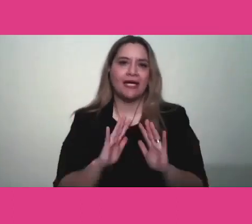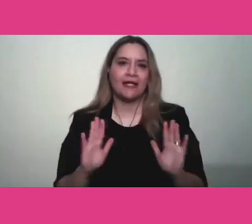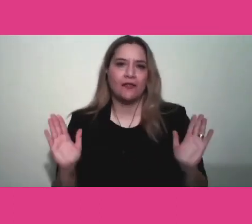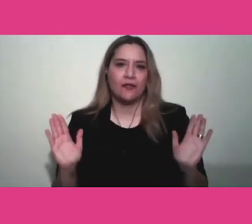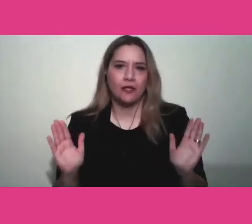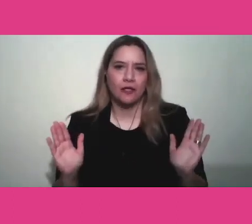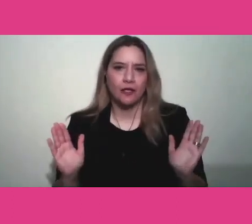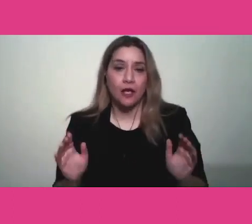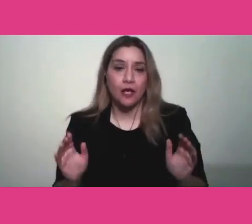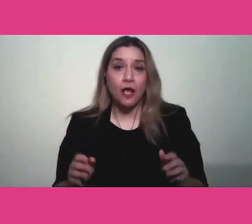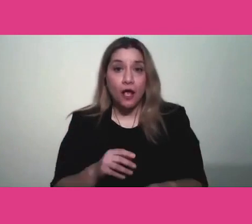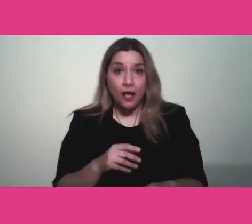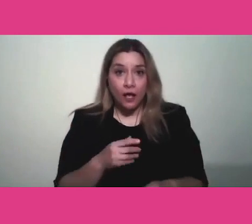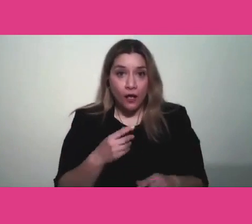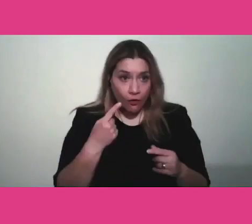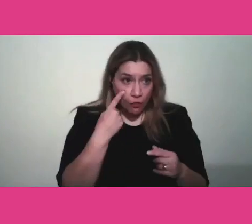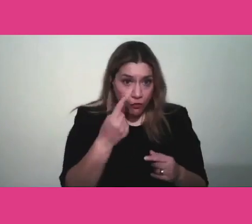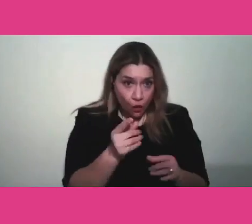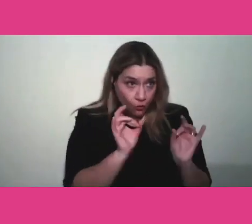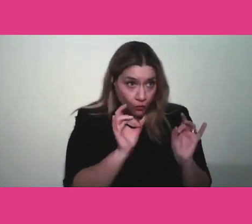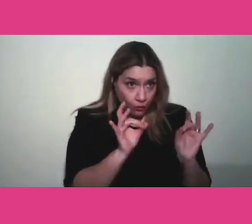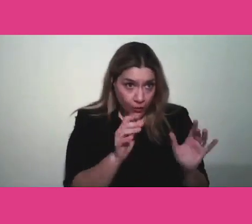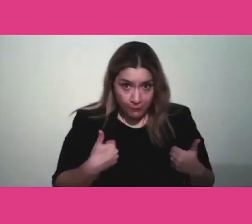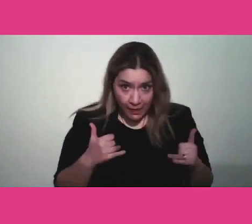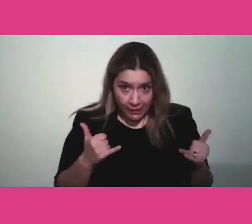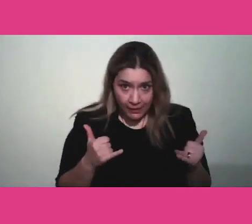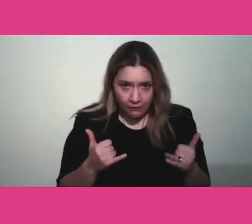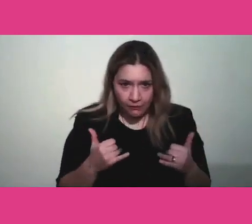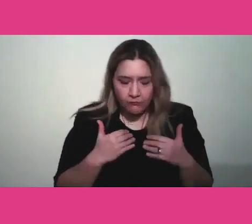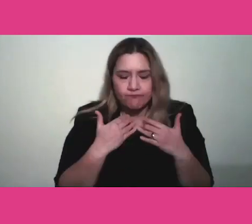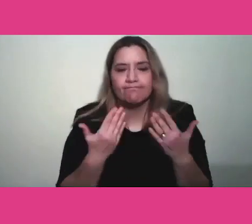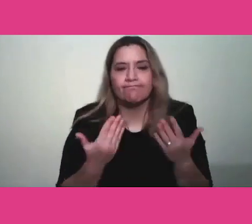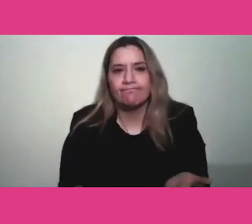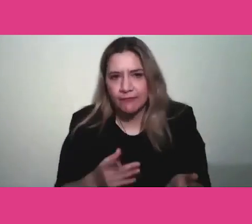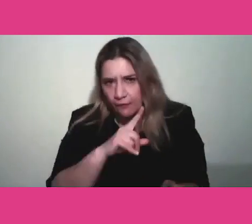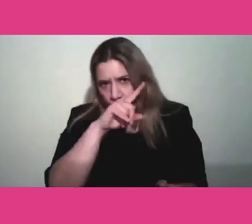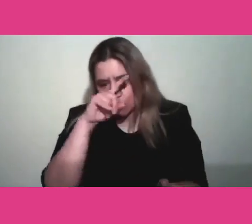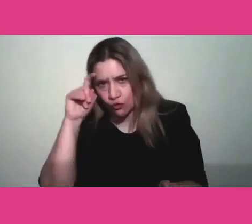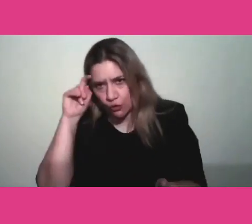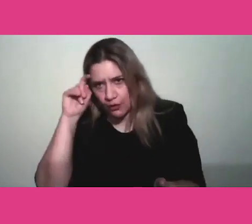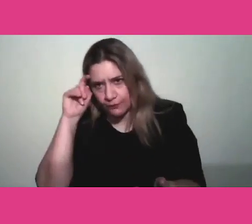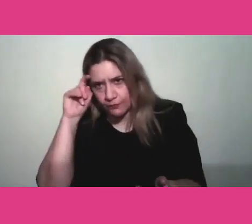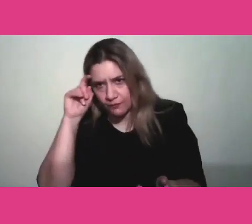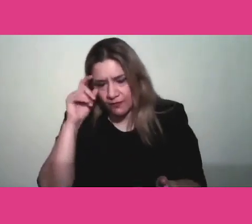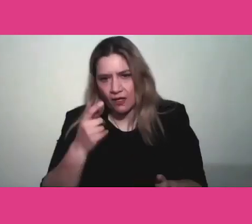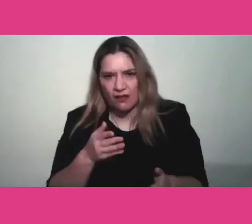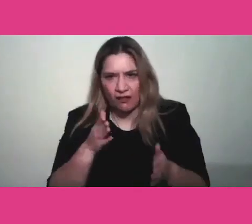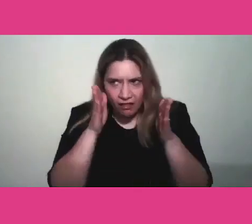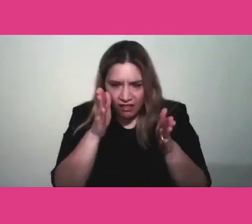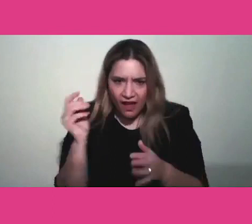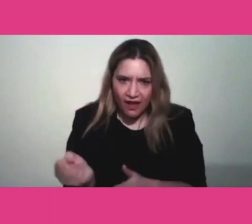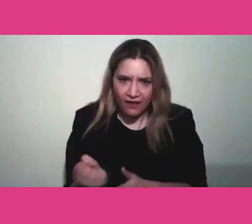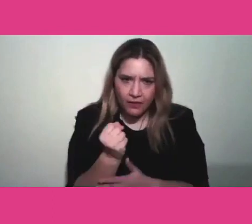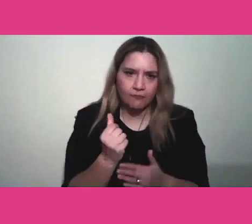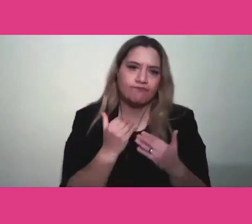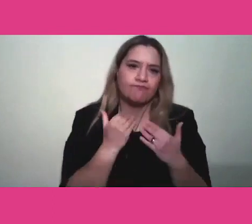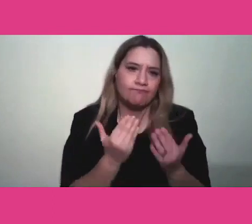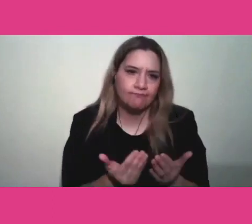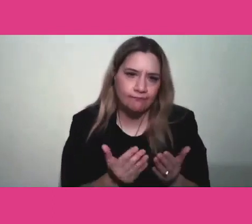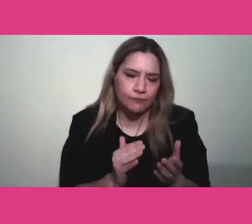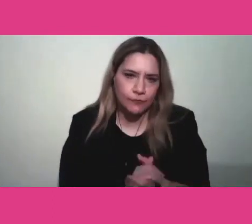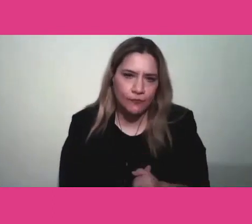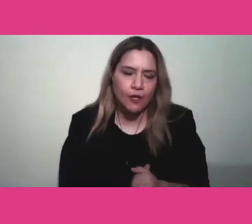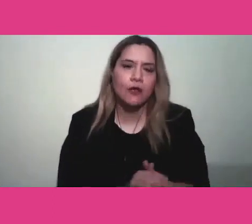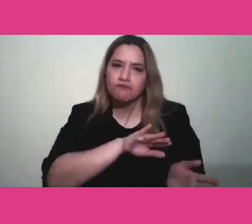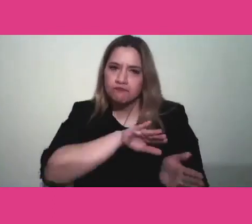δεν μπορούμε να τα απεξέλθουμε κιόλας, αν τα δούμε στεγνά και τόσο αυστηρά. Οπότε και εγώ